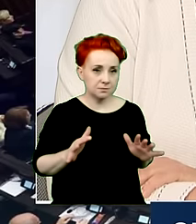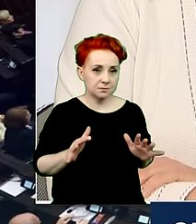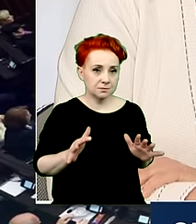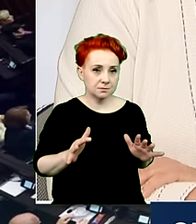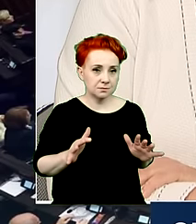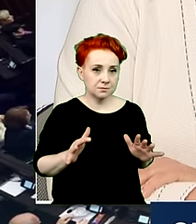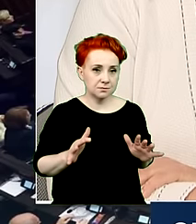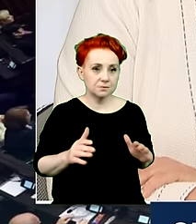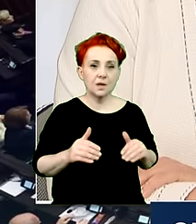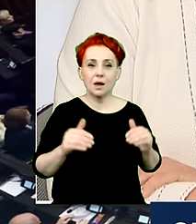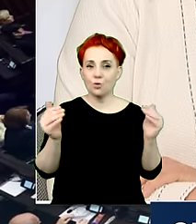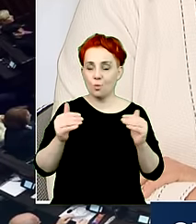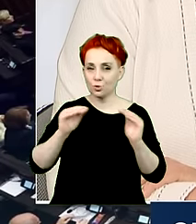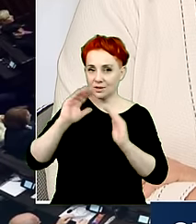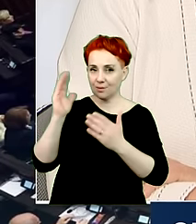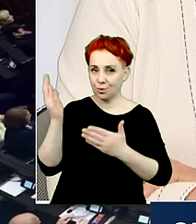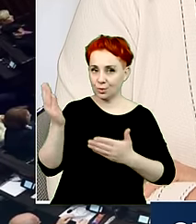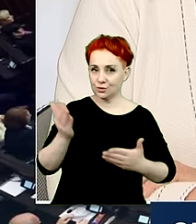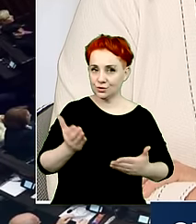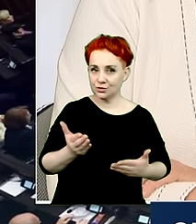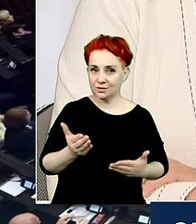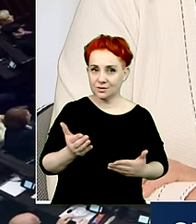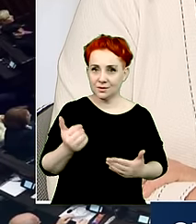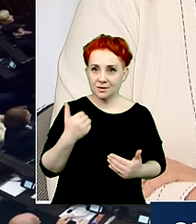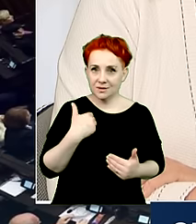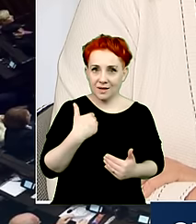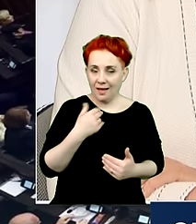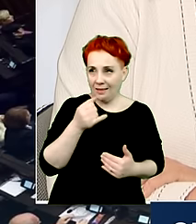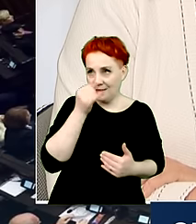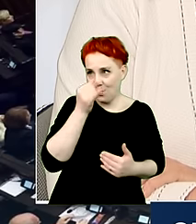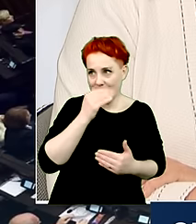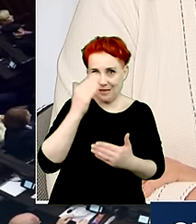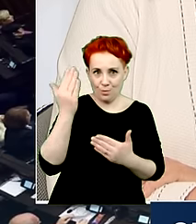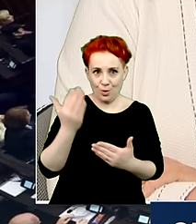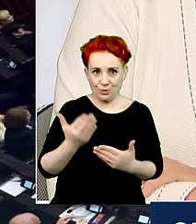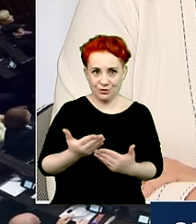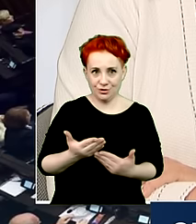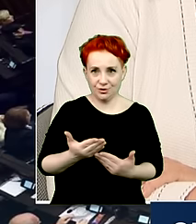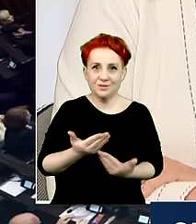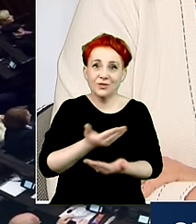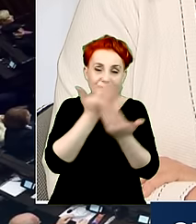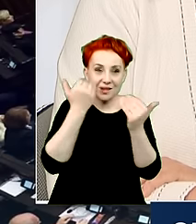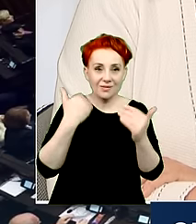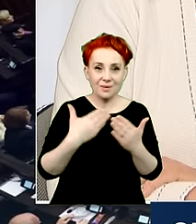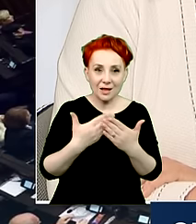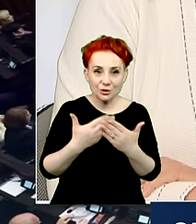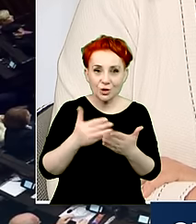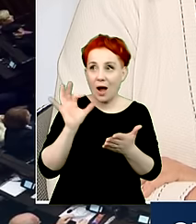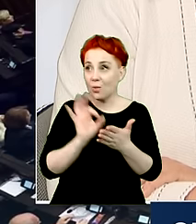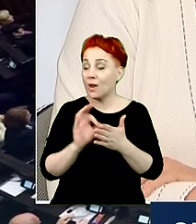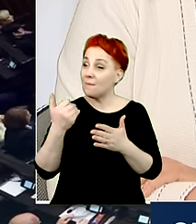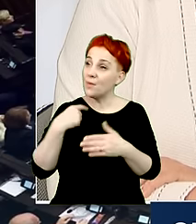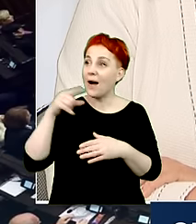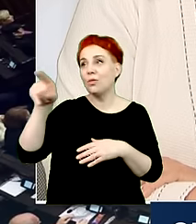zaprosić, nie chcę. Ja powiedziałem, nie miałem takiej zdolności ani możliwości i nie wiem, dlaczego była w tym czy innym miejscu, ale